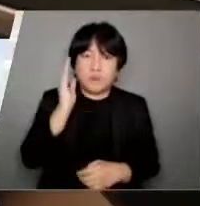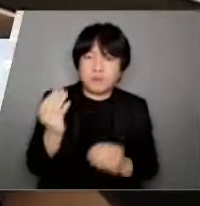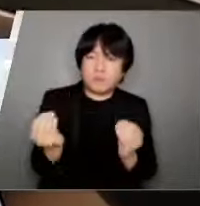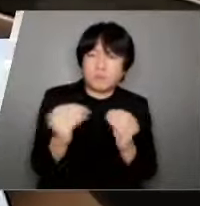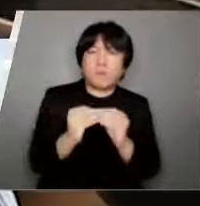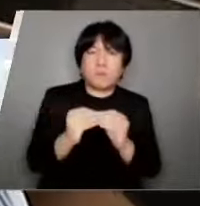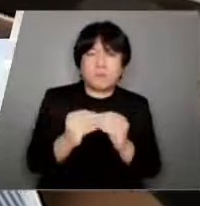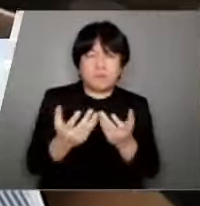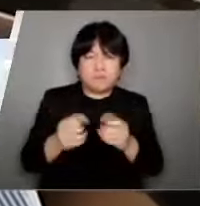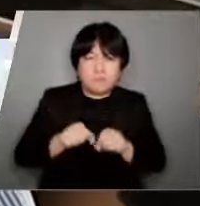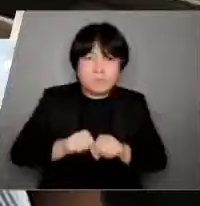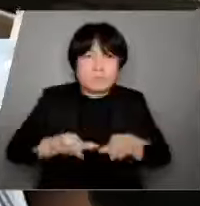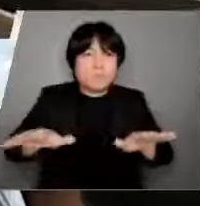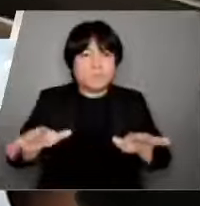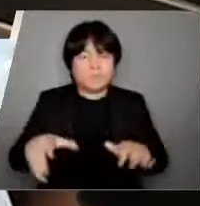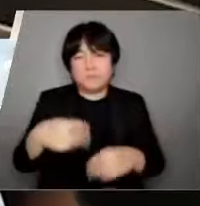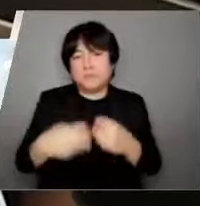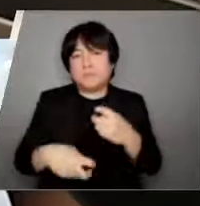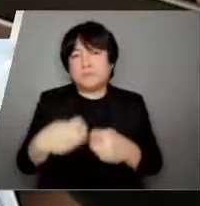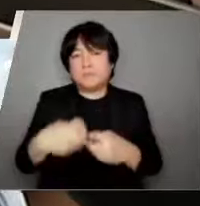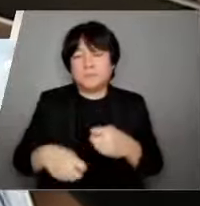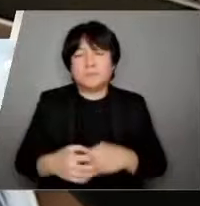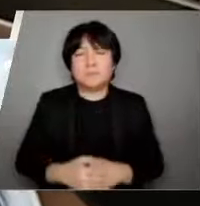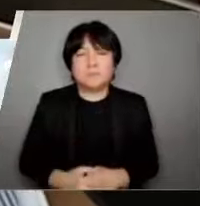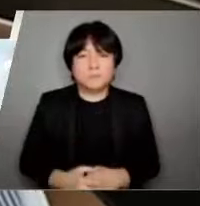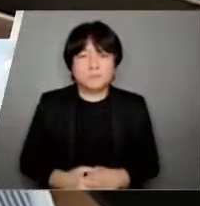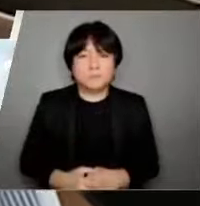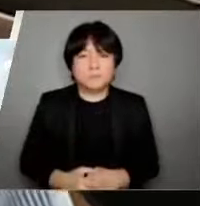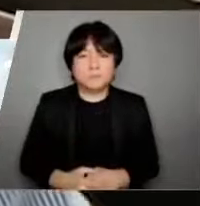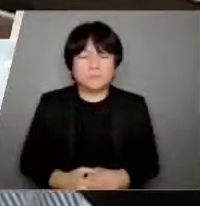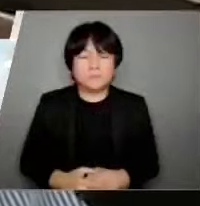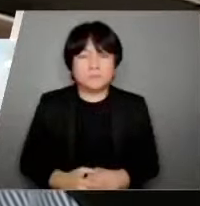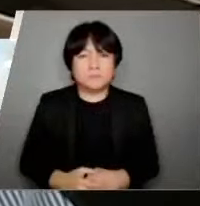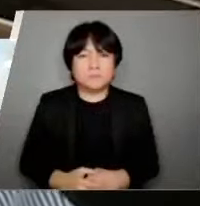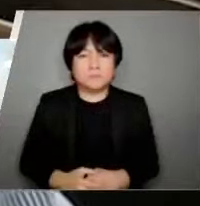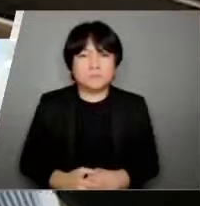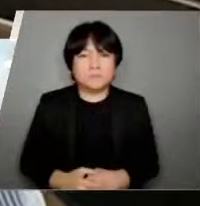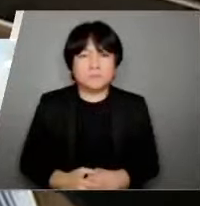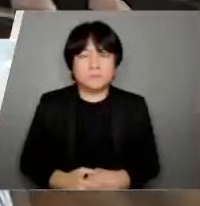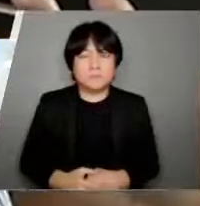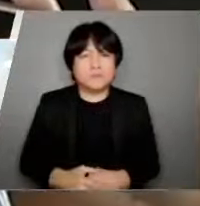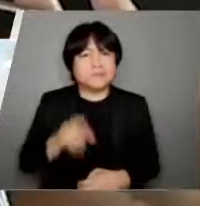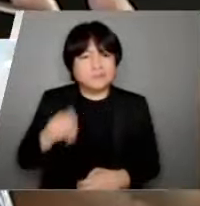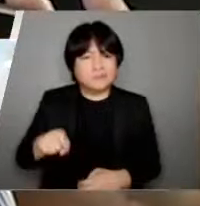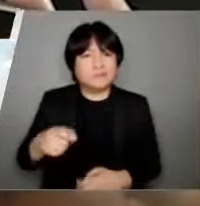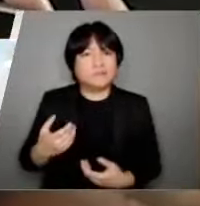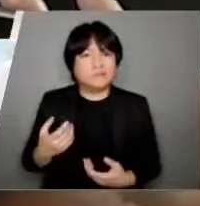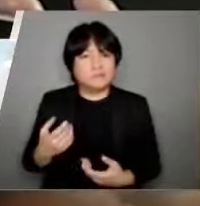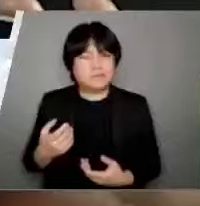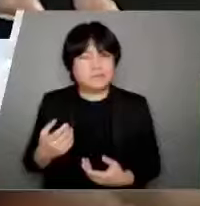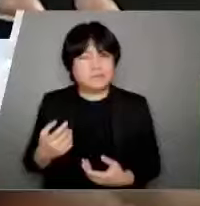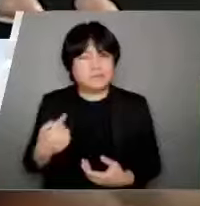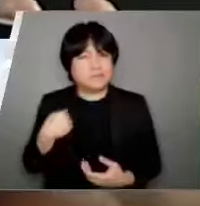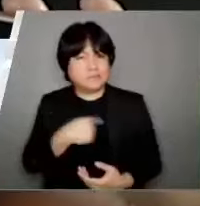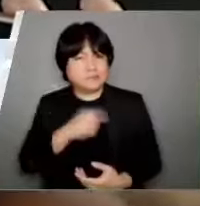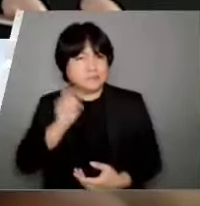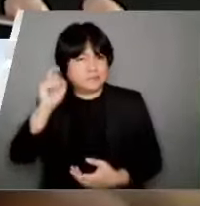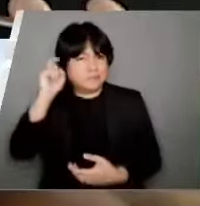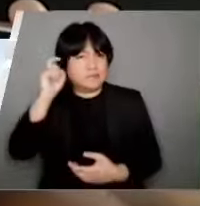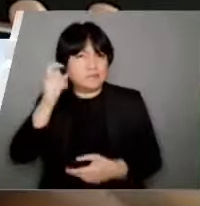actually, what there has been, of course, fast action by the secretary. Probably as we talk,